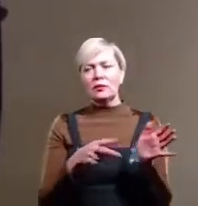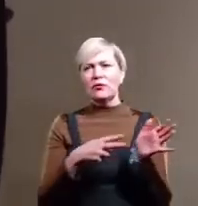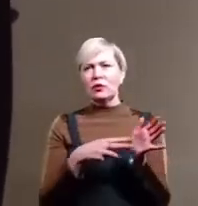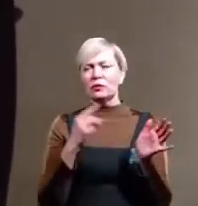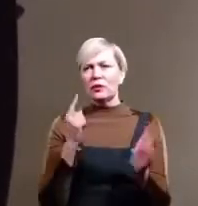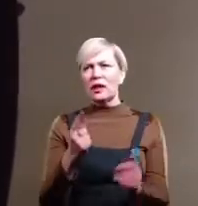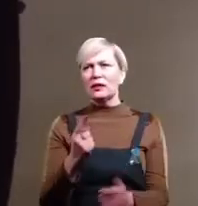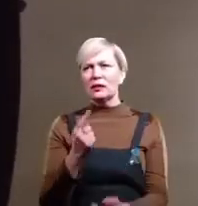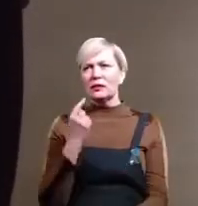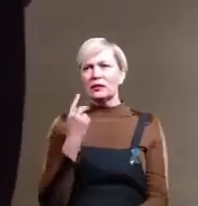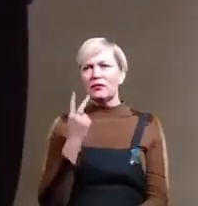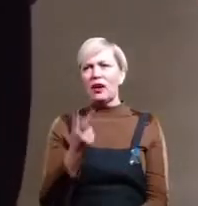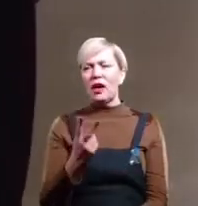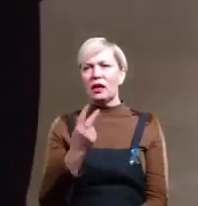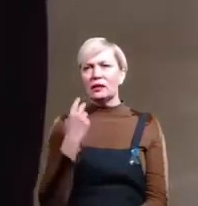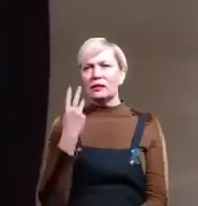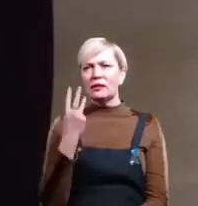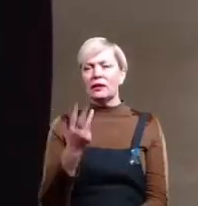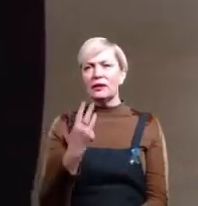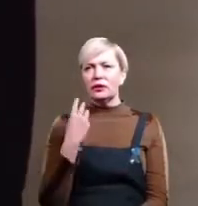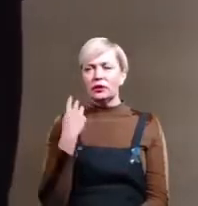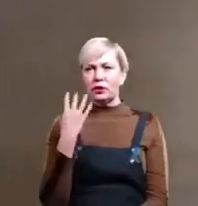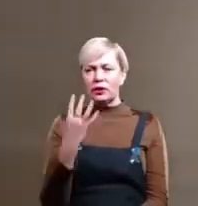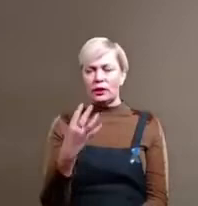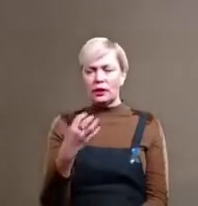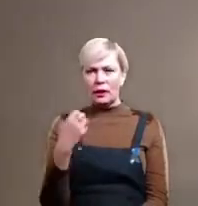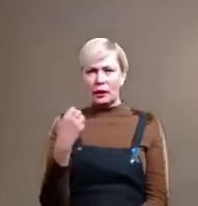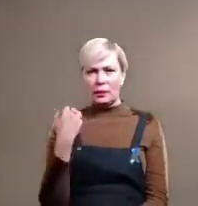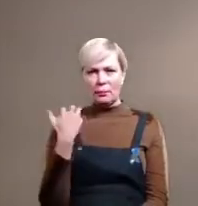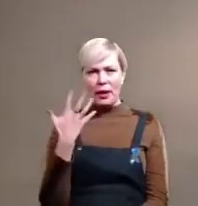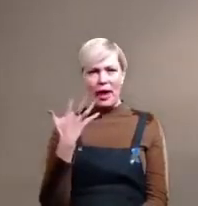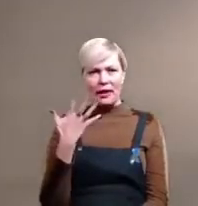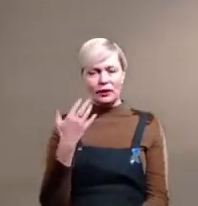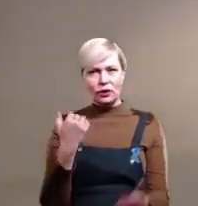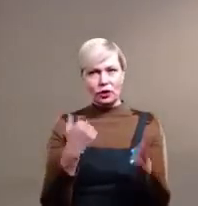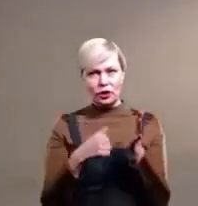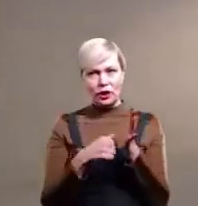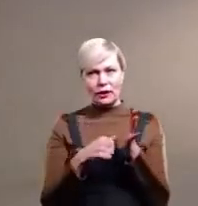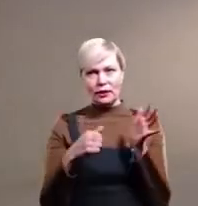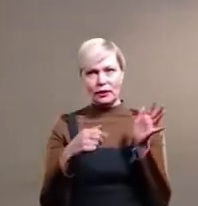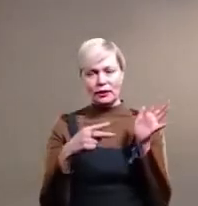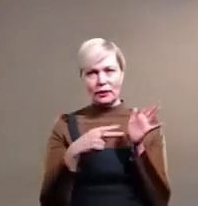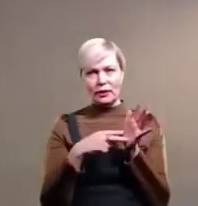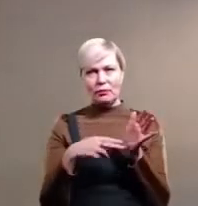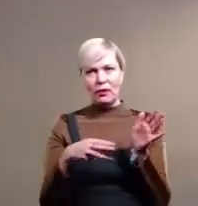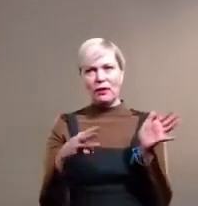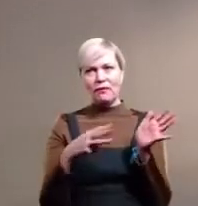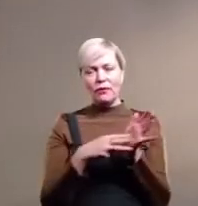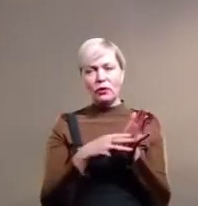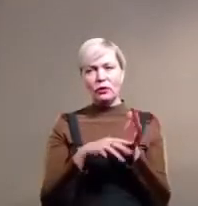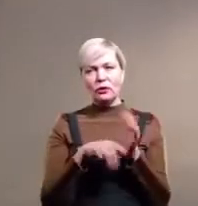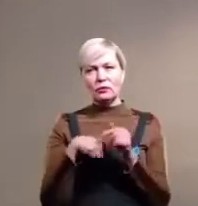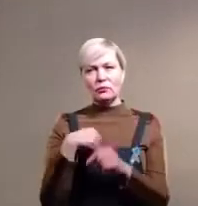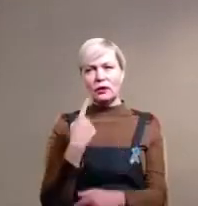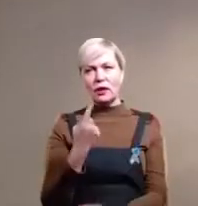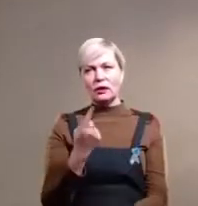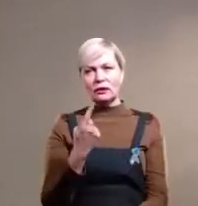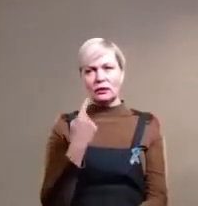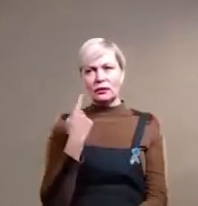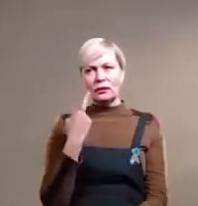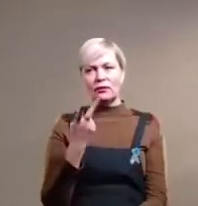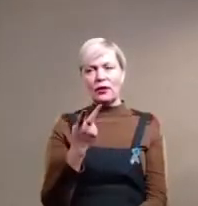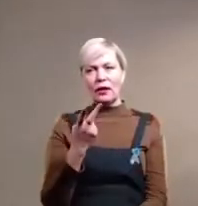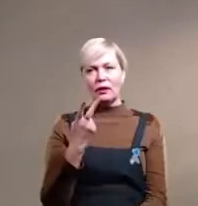5, 6, 7, 8. Раз, два, три, четыре, пять, шесть, семь. 8. И раз,